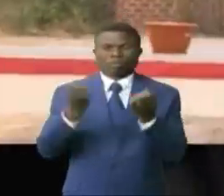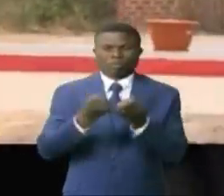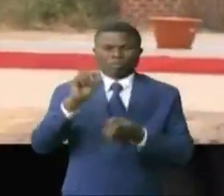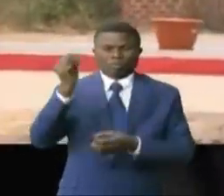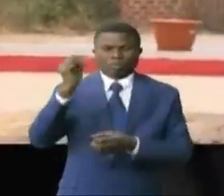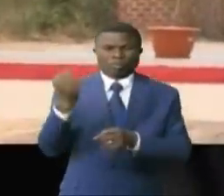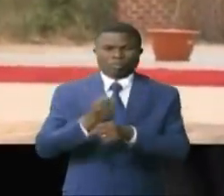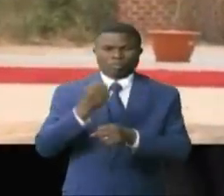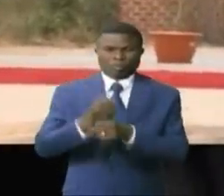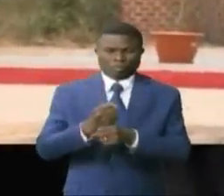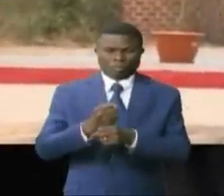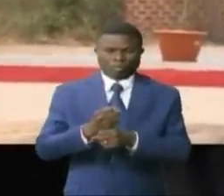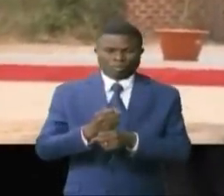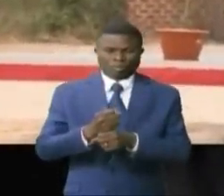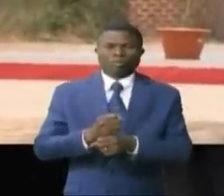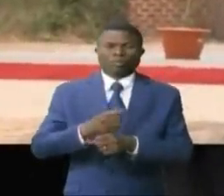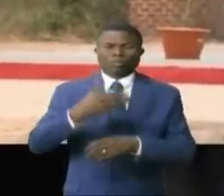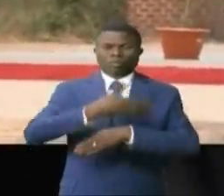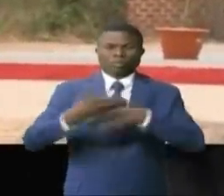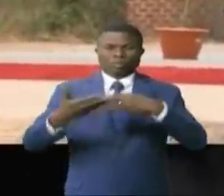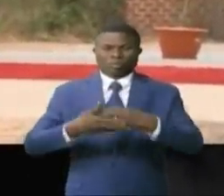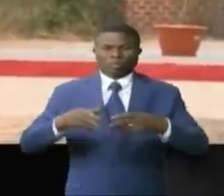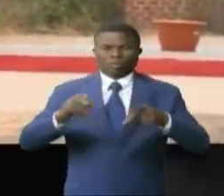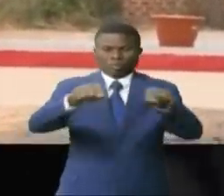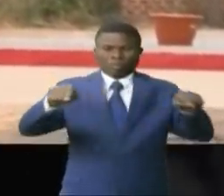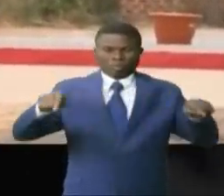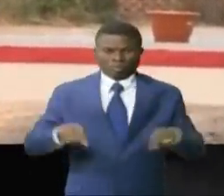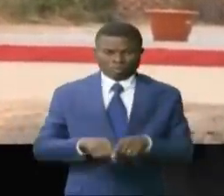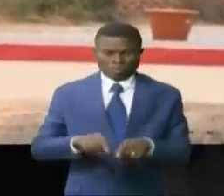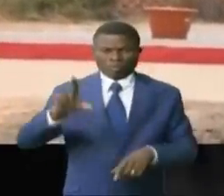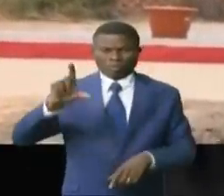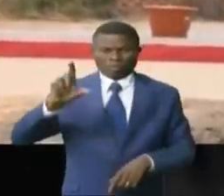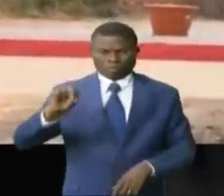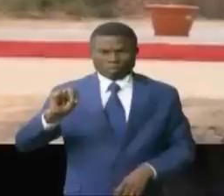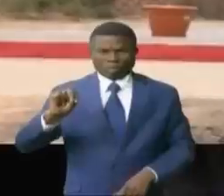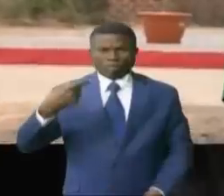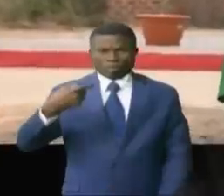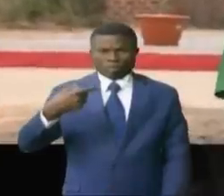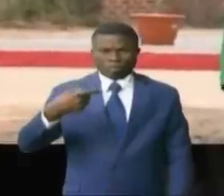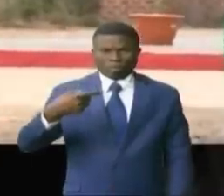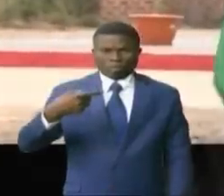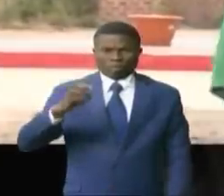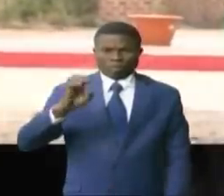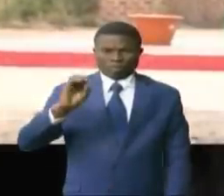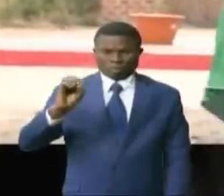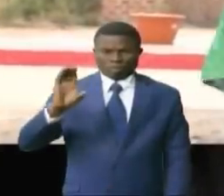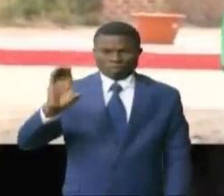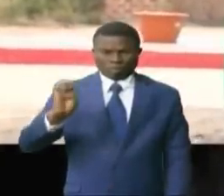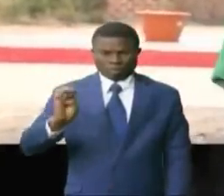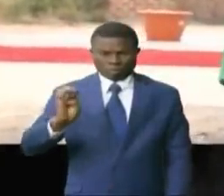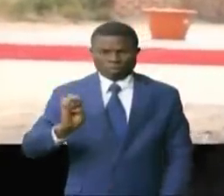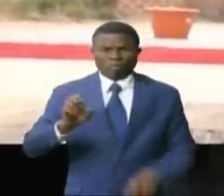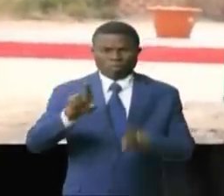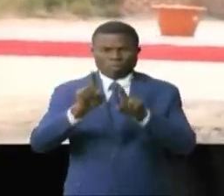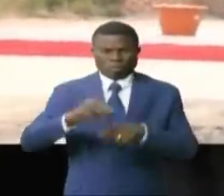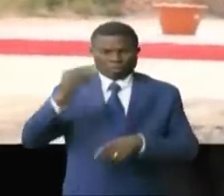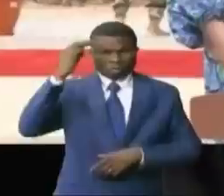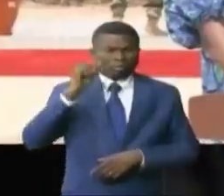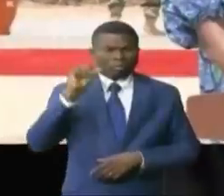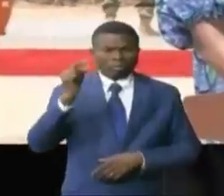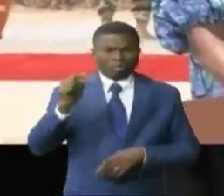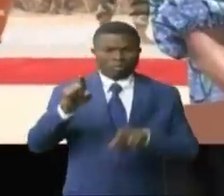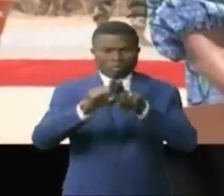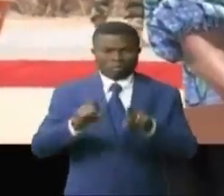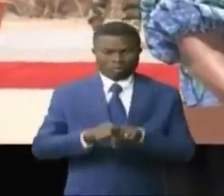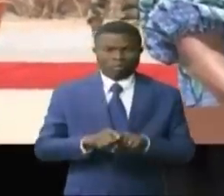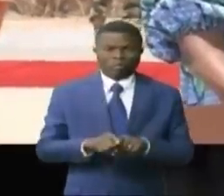Service qui a construit le centre des négoces, mesdames les ministres de la formation professionnelle Kipulu, des mines Antoinette